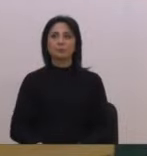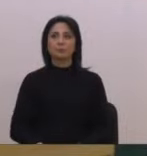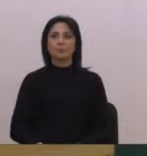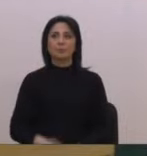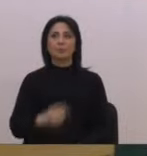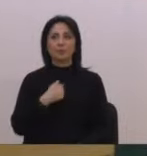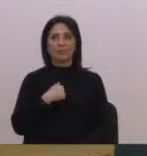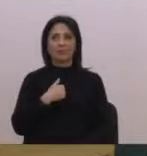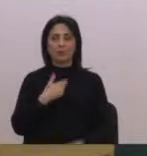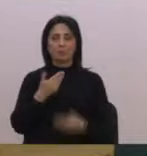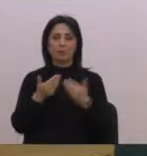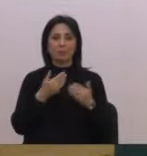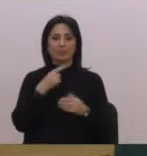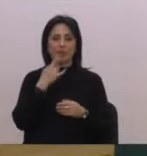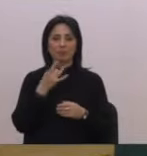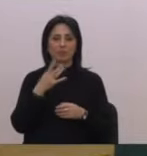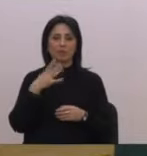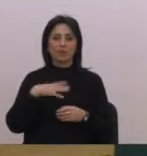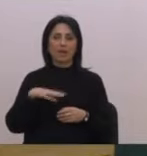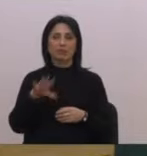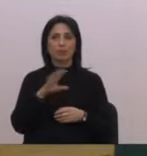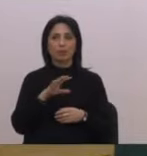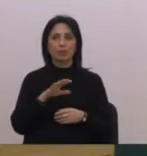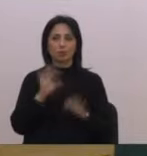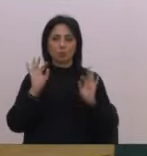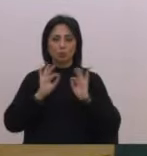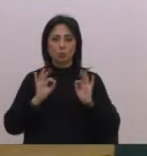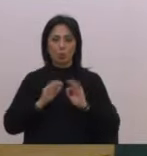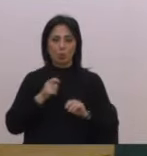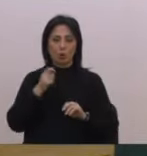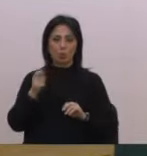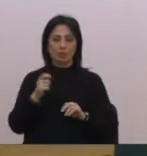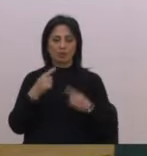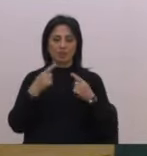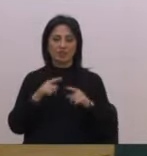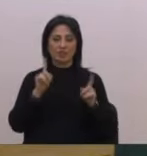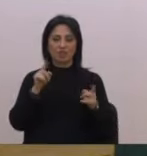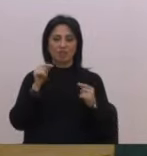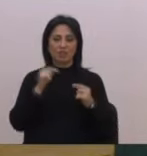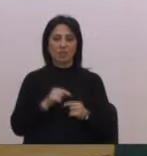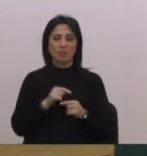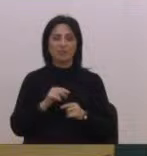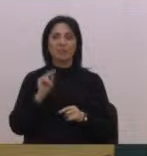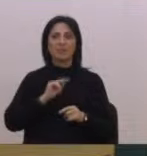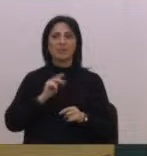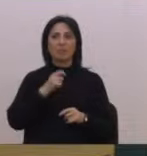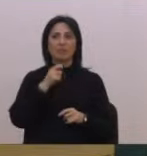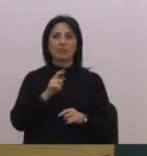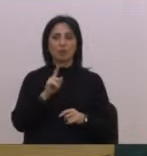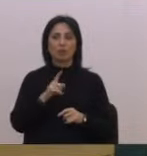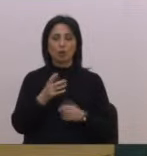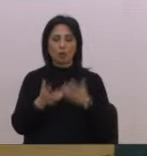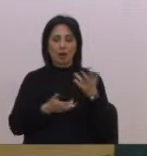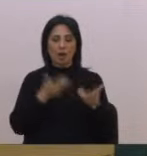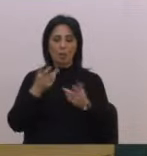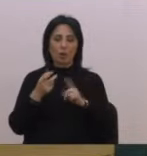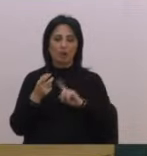Me mimartaudi, ratkmaunda, sakartvelos procuraturas, da shuashe sabamis, sam sahurebs rom